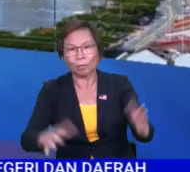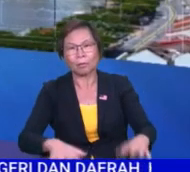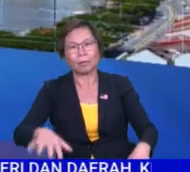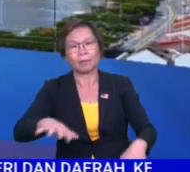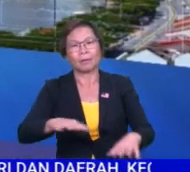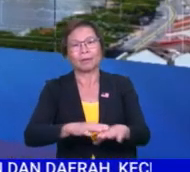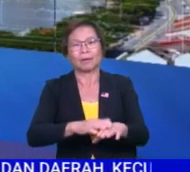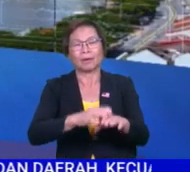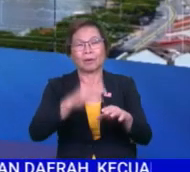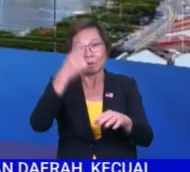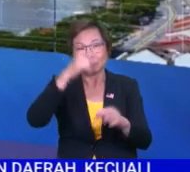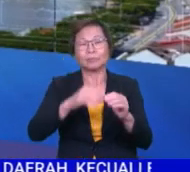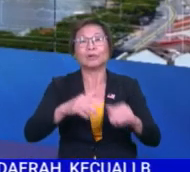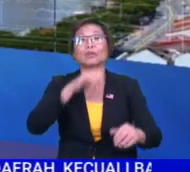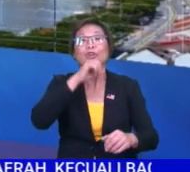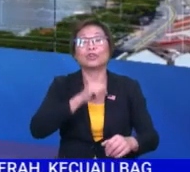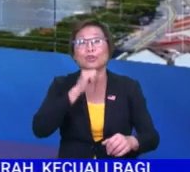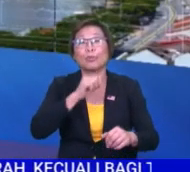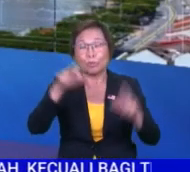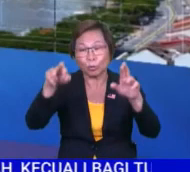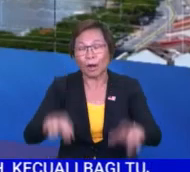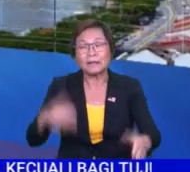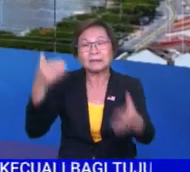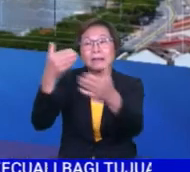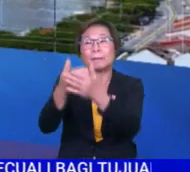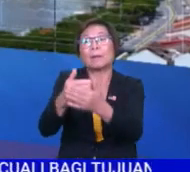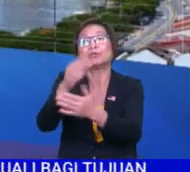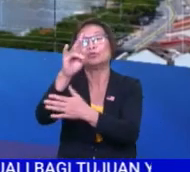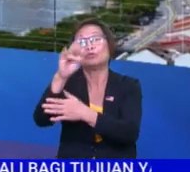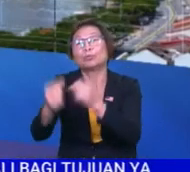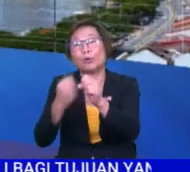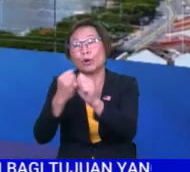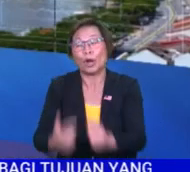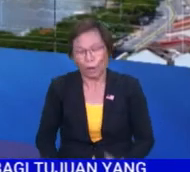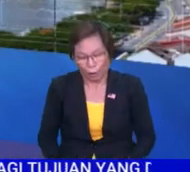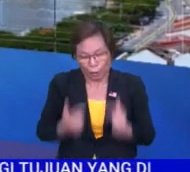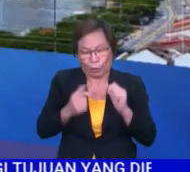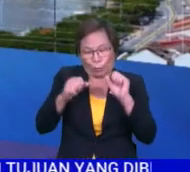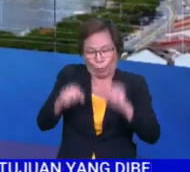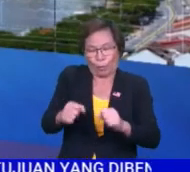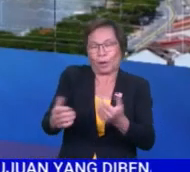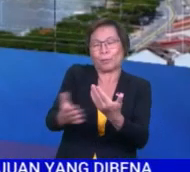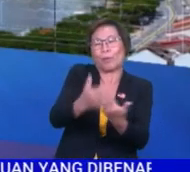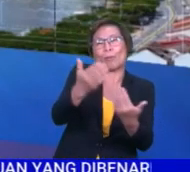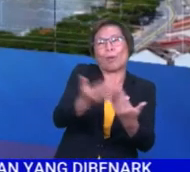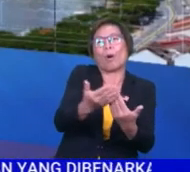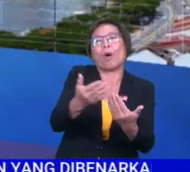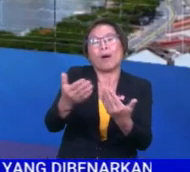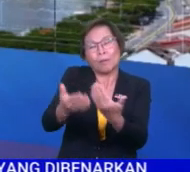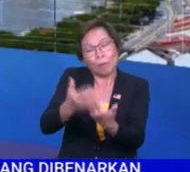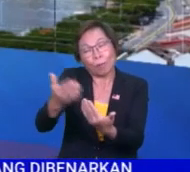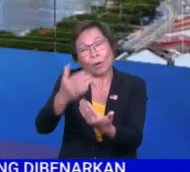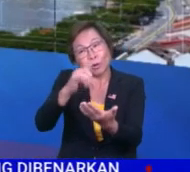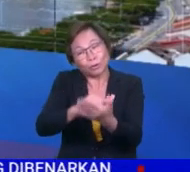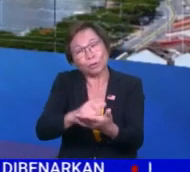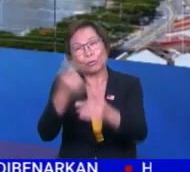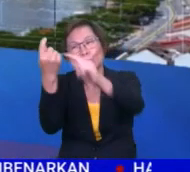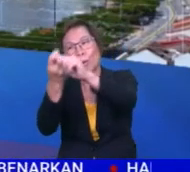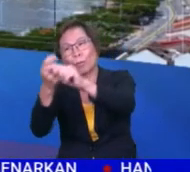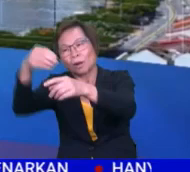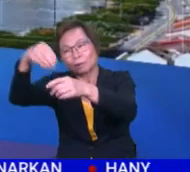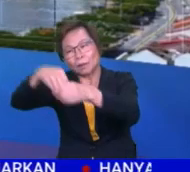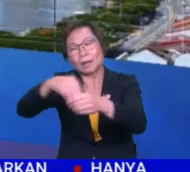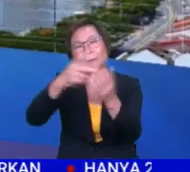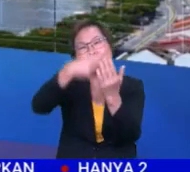Jungle Hayat rakyat di Serawak ini mencecah 70 tahun adalah wajar mendapat kemudahan seperti itu yang dibina bersama